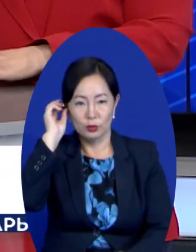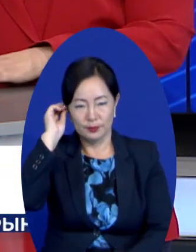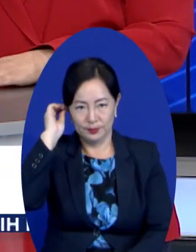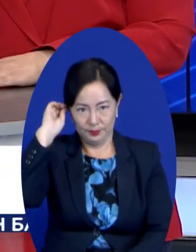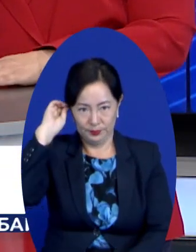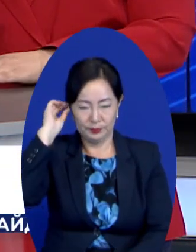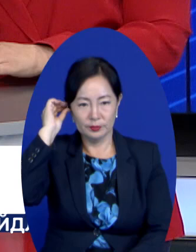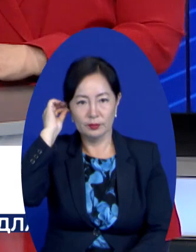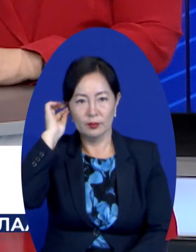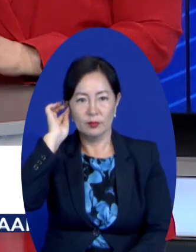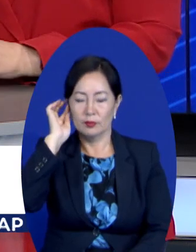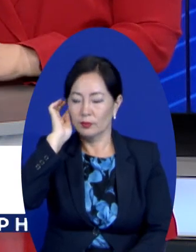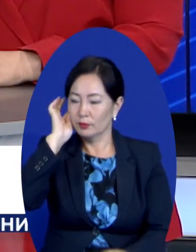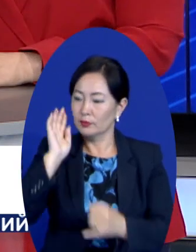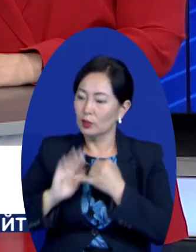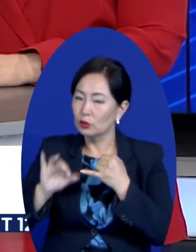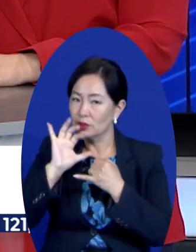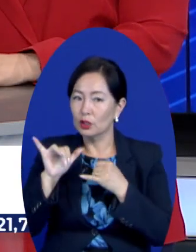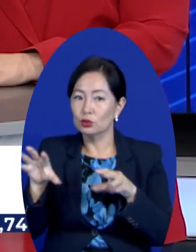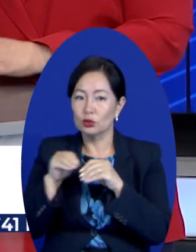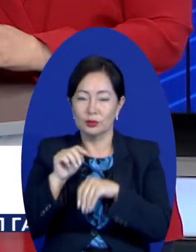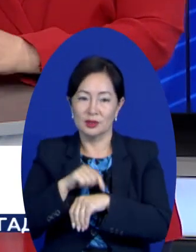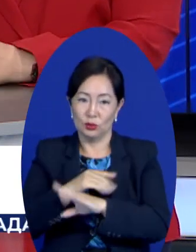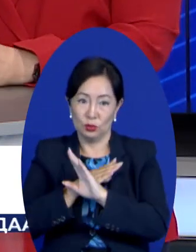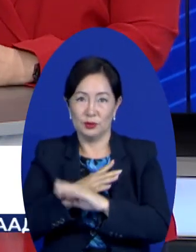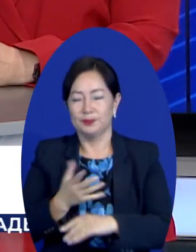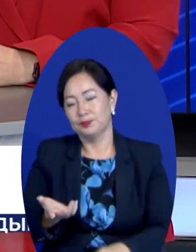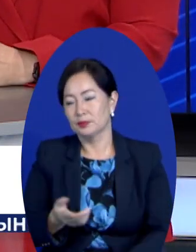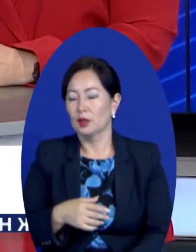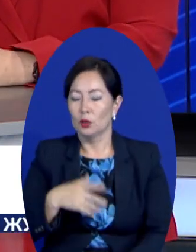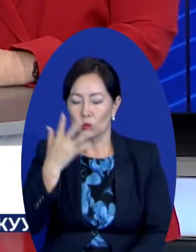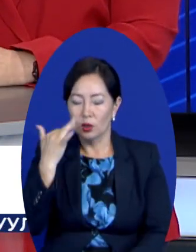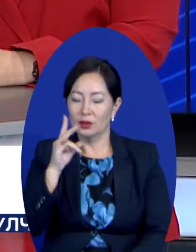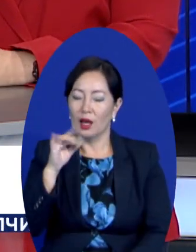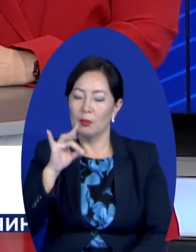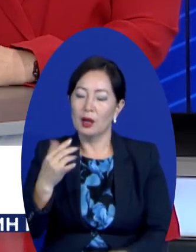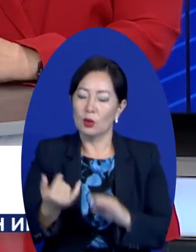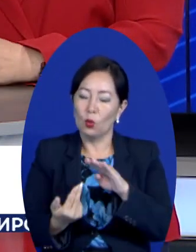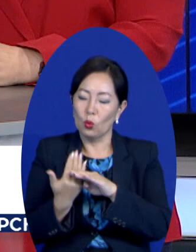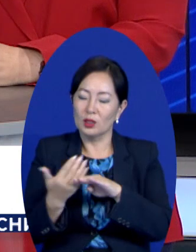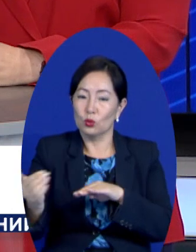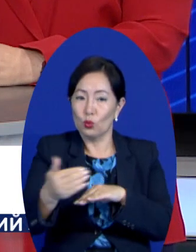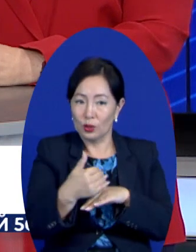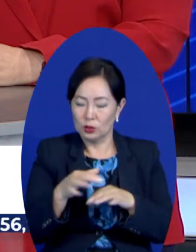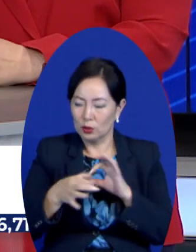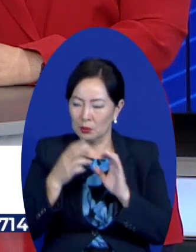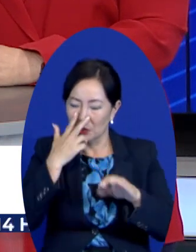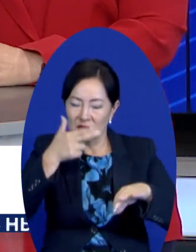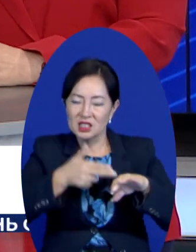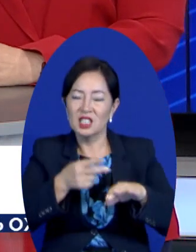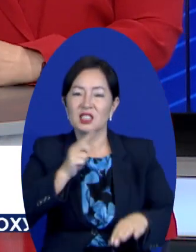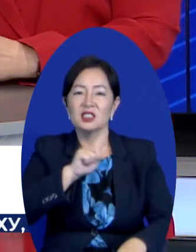боллоо гэж үзэж байна. Тэгэхээр сүүлийн асуулт та маш тавчгаа хариулаарай цаг дуусч байна. Тэгэхээр зэрэг удахгүй намрын ургац сураалт эхлэн за үүнтэй холбоотойгоор яг дизелийн одоо